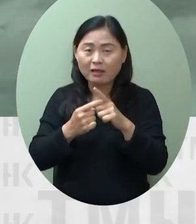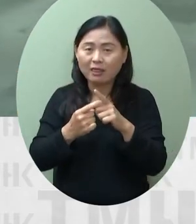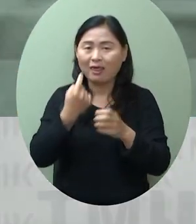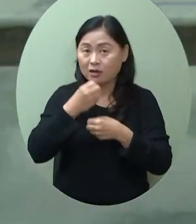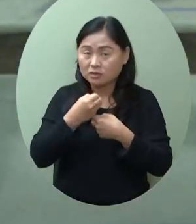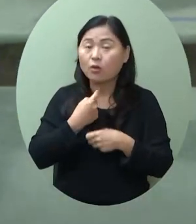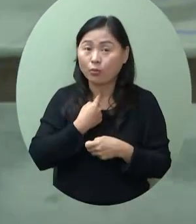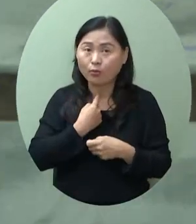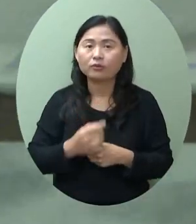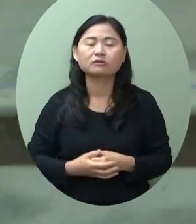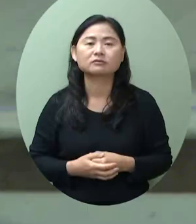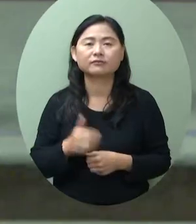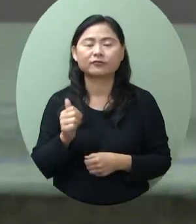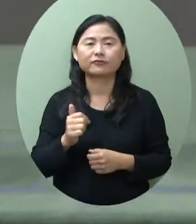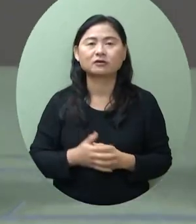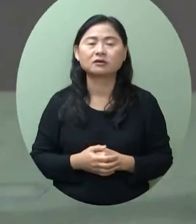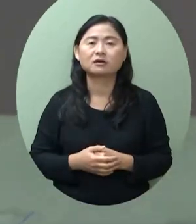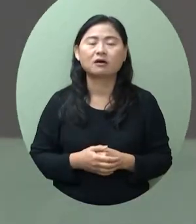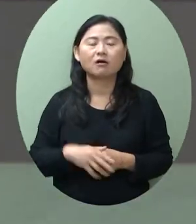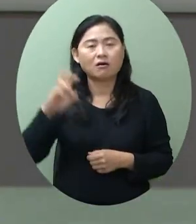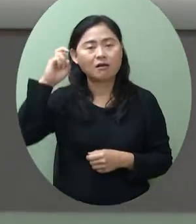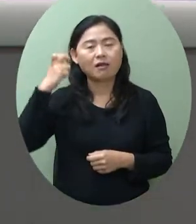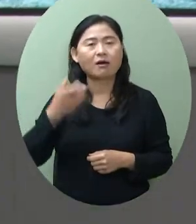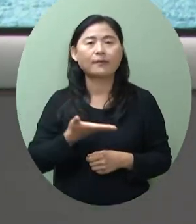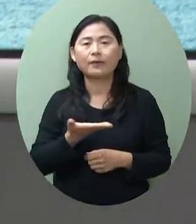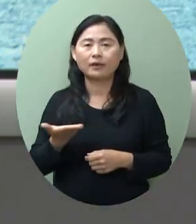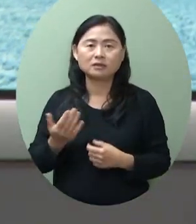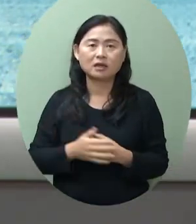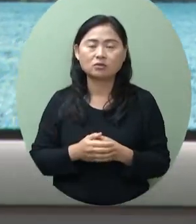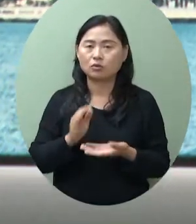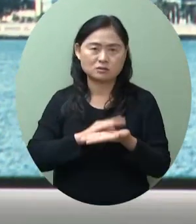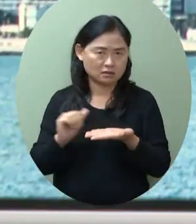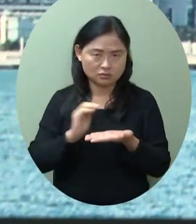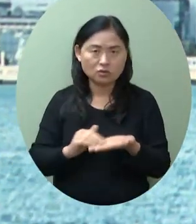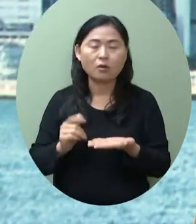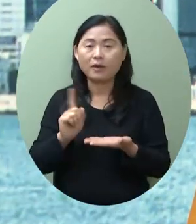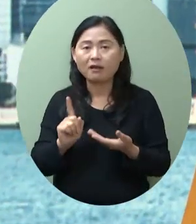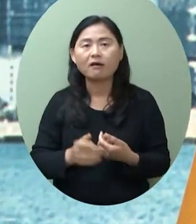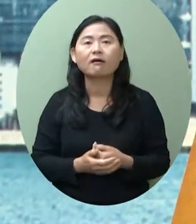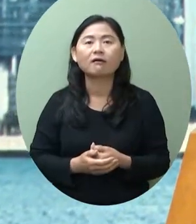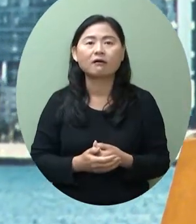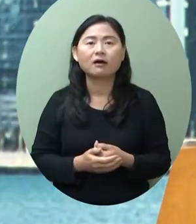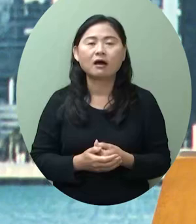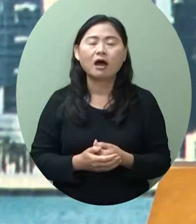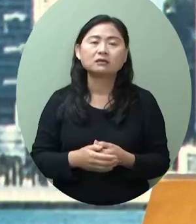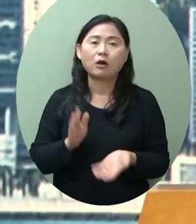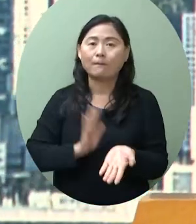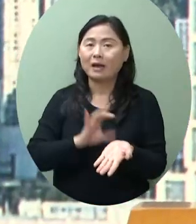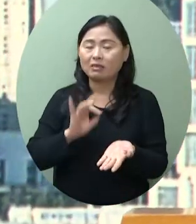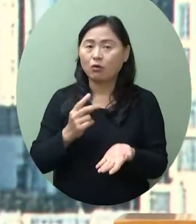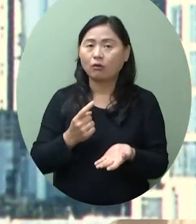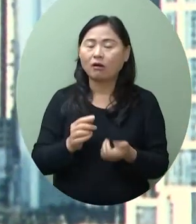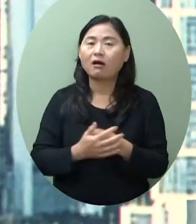you。 我諗大家要掌握得更加清楚，究竟當我哋話要做病毒檢